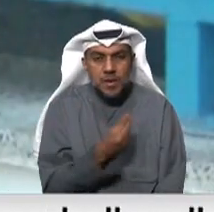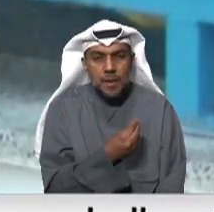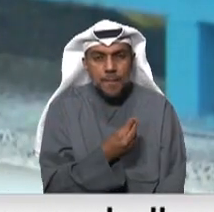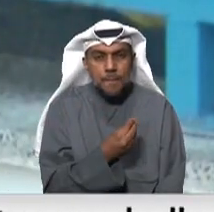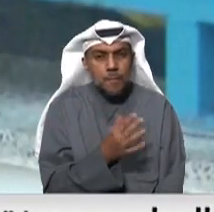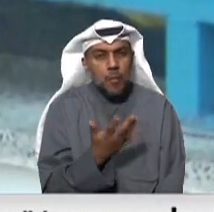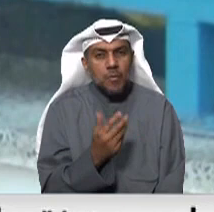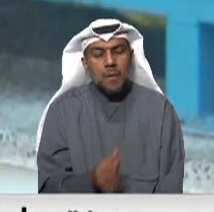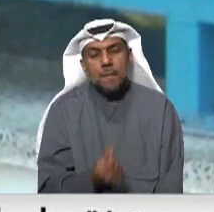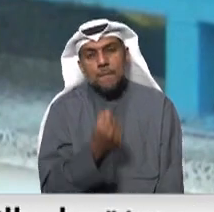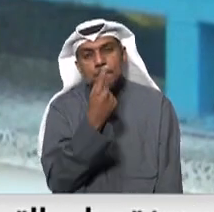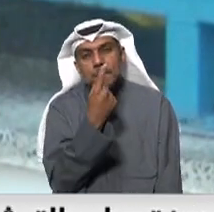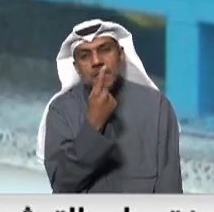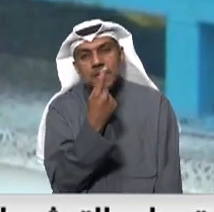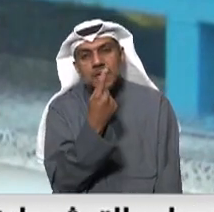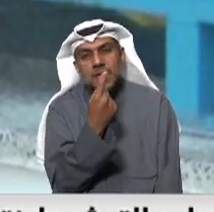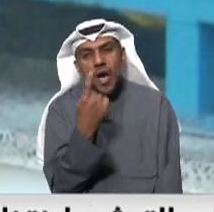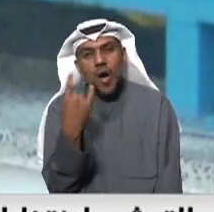نحو